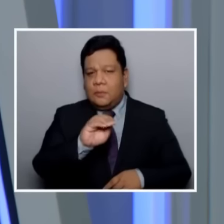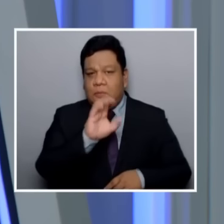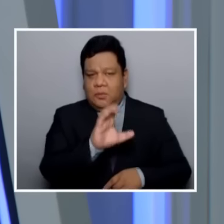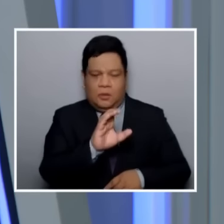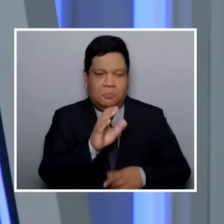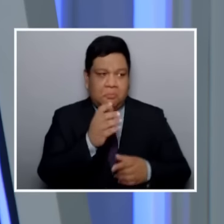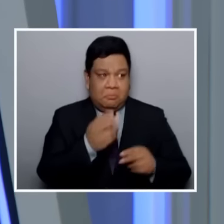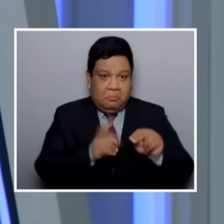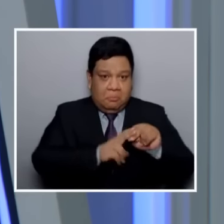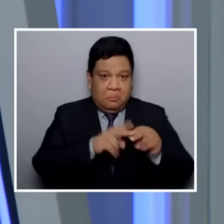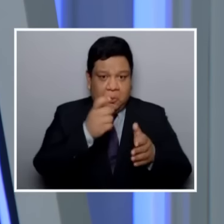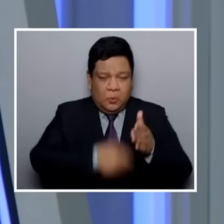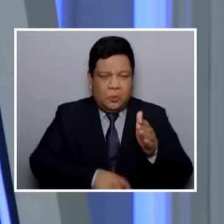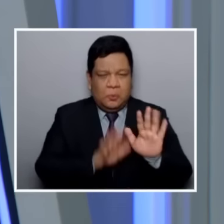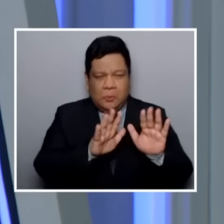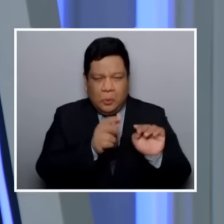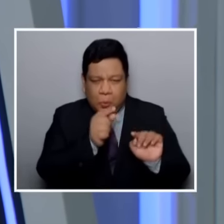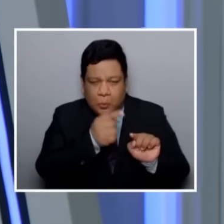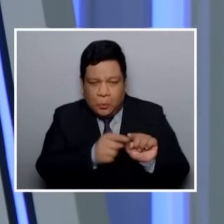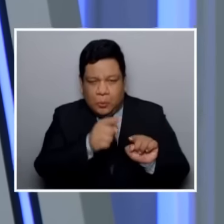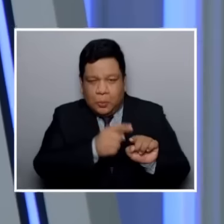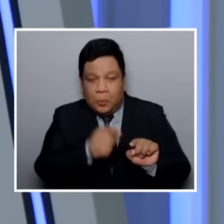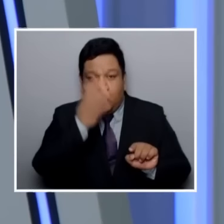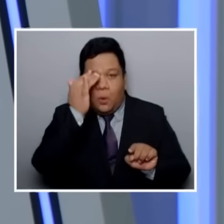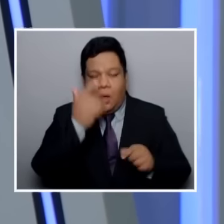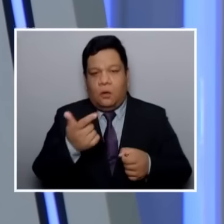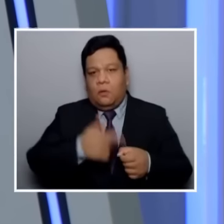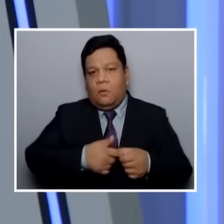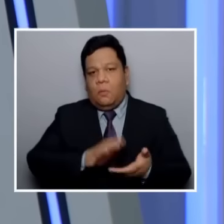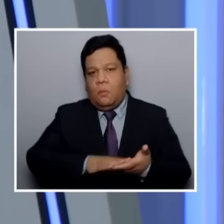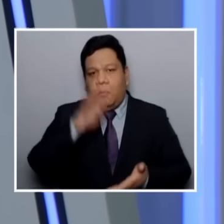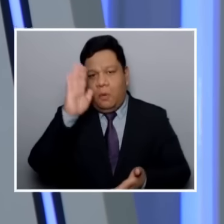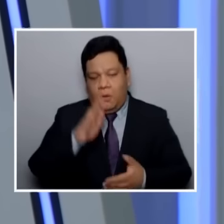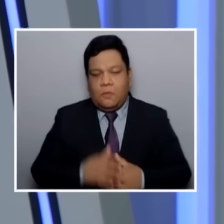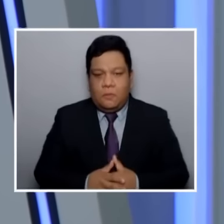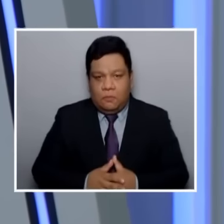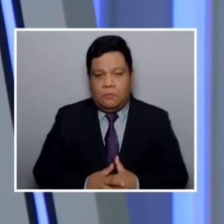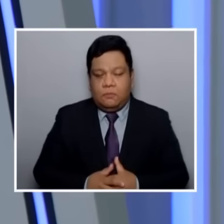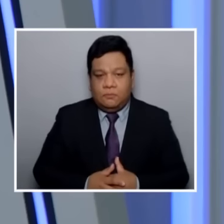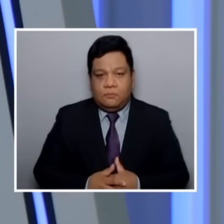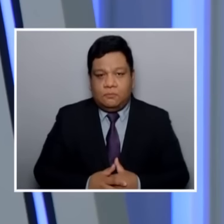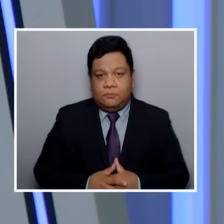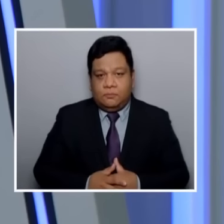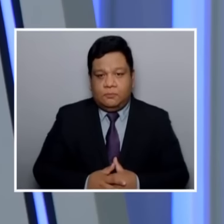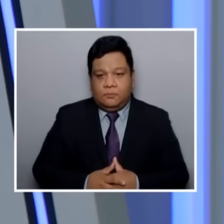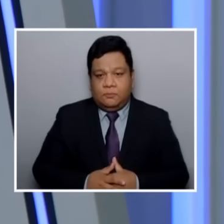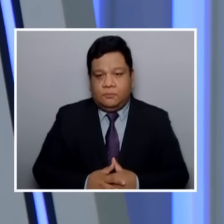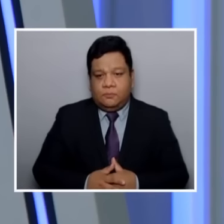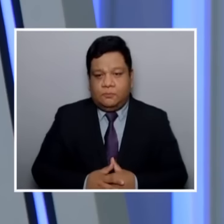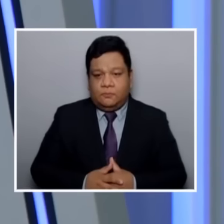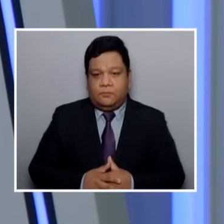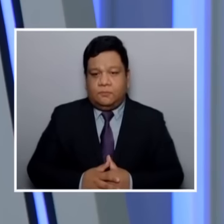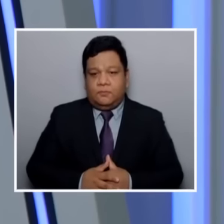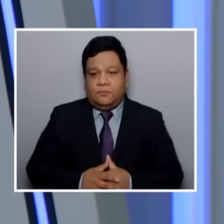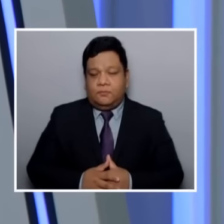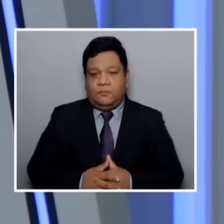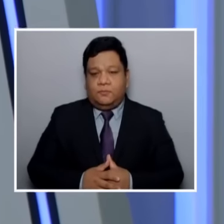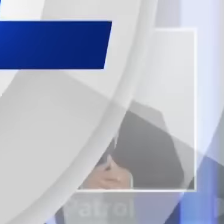ng presyo ng fuel na nagpapagana sa mga planta ng kuryente. Nagpapatrol, Alvin L.